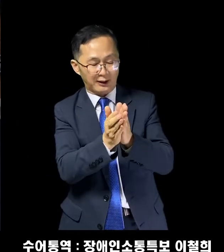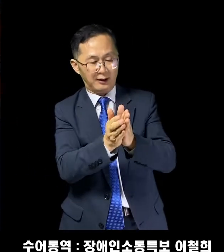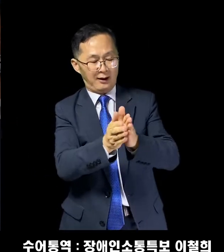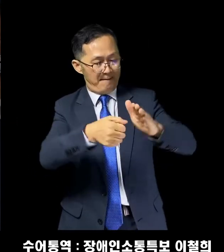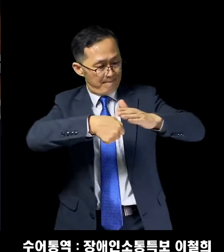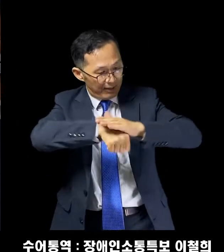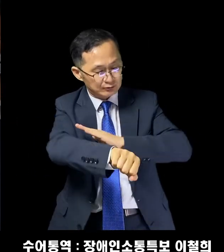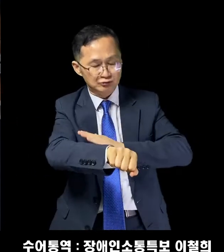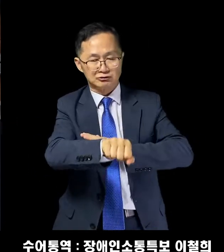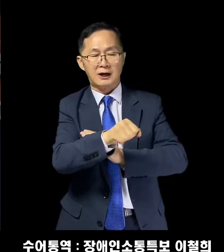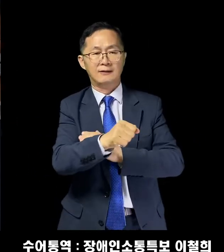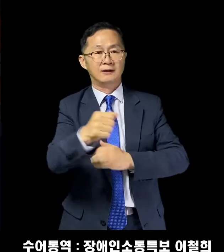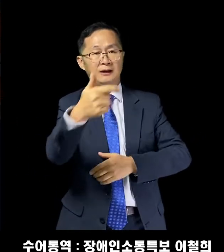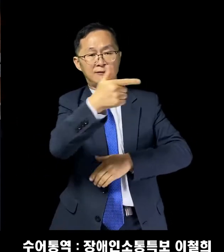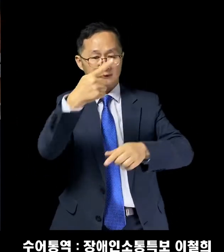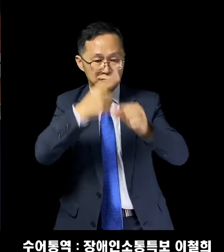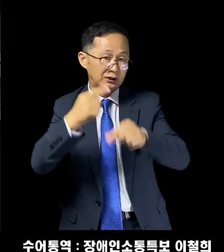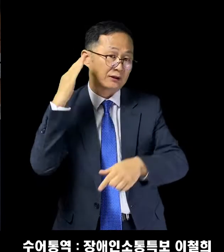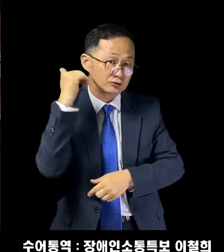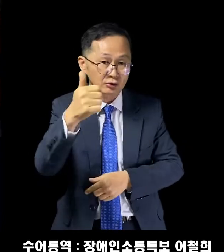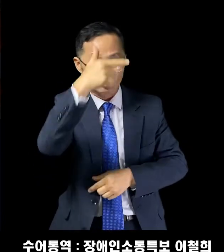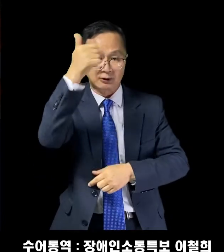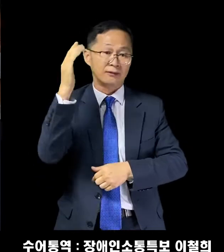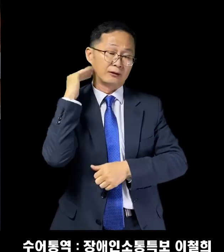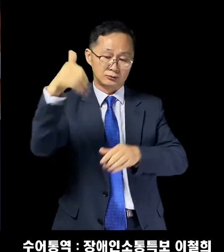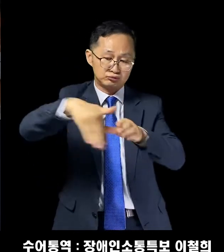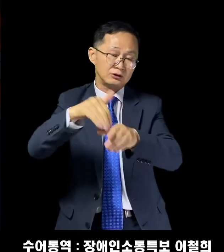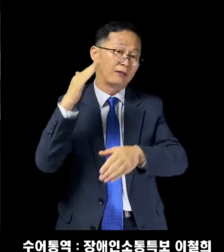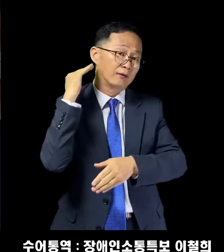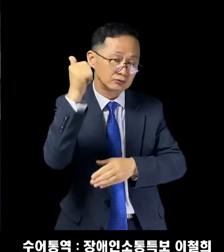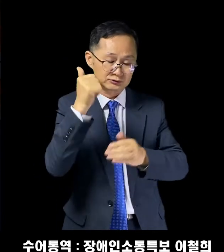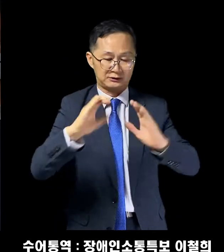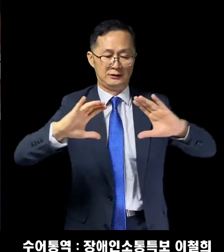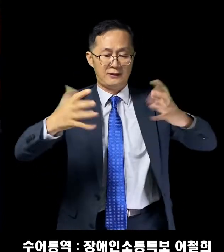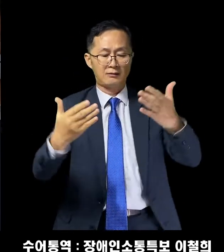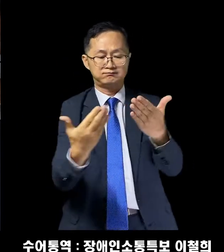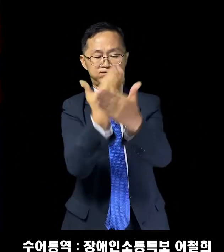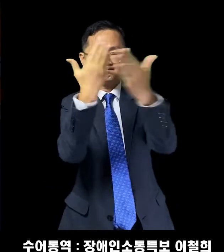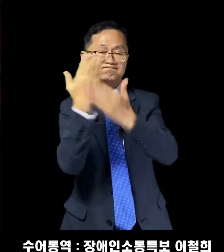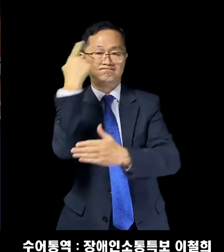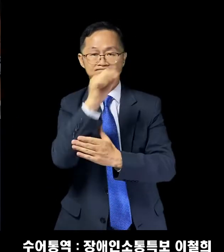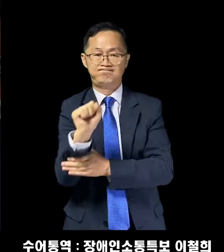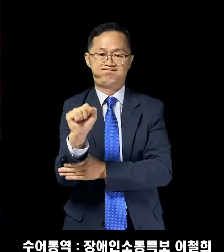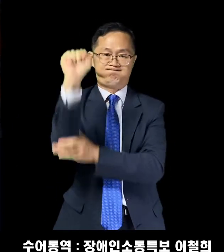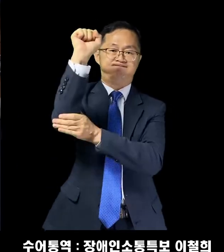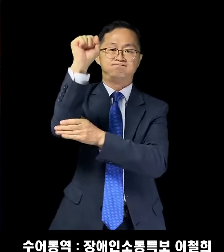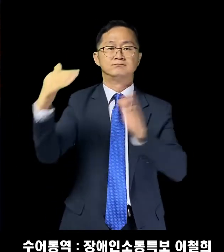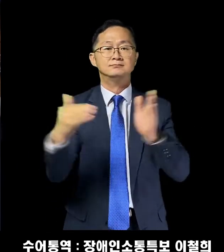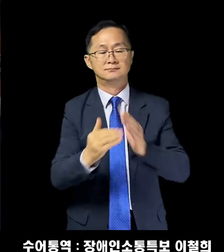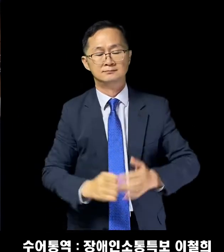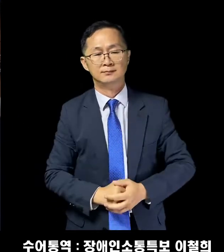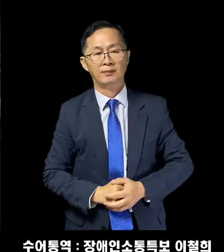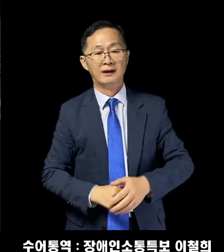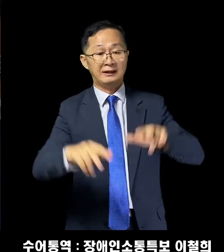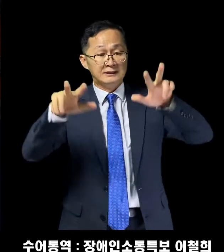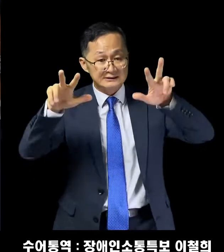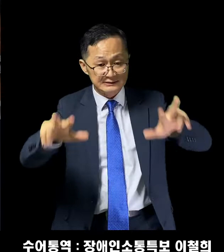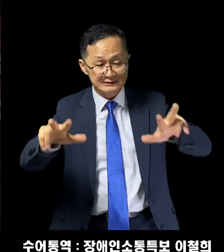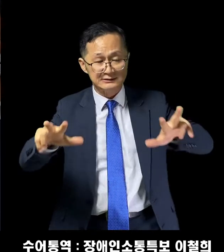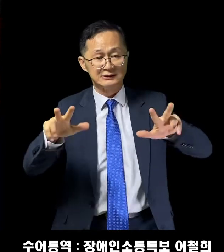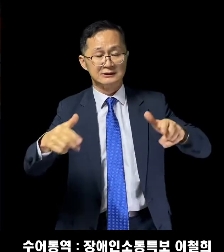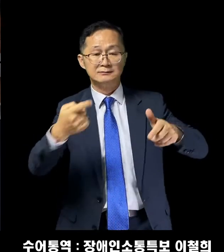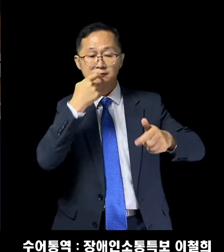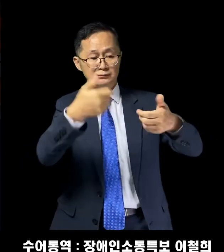대통령은 국가를 발전시켰고 국격을 높이셨습니다 지금 민주당의 후보 경선은